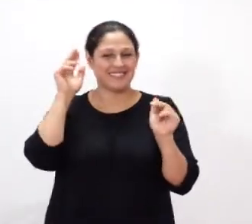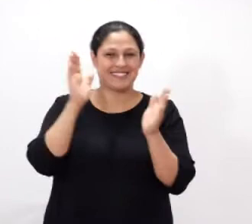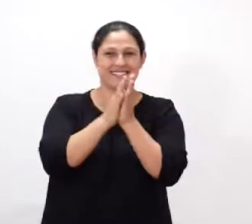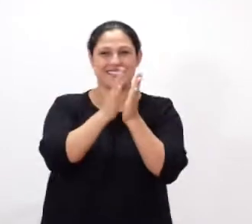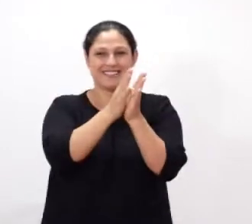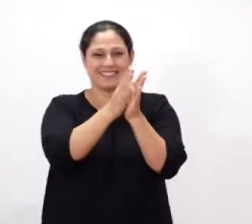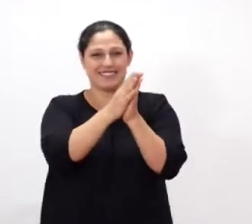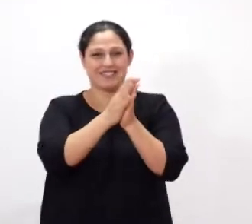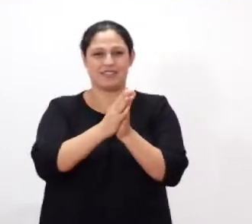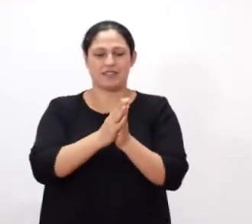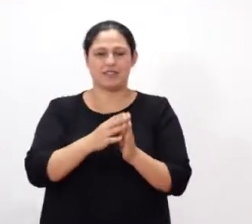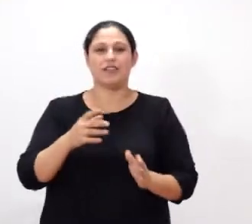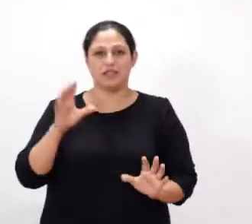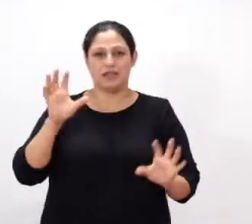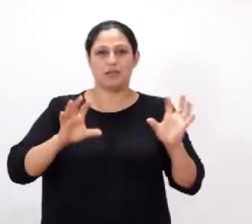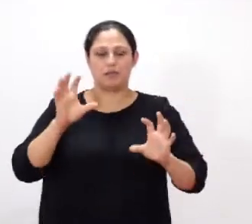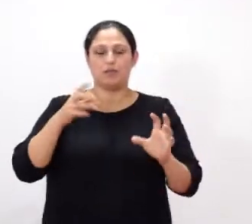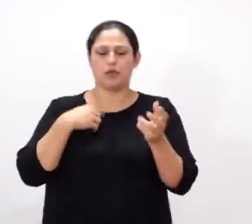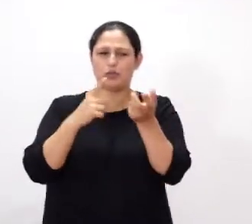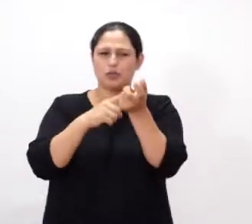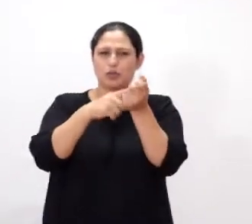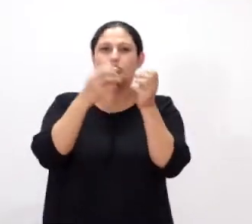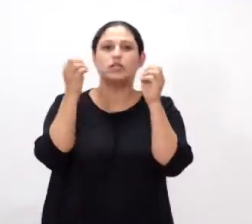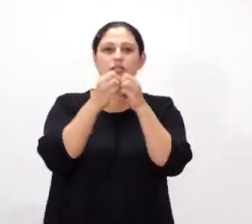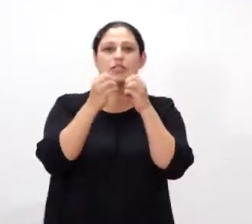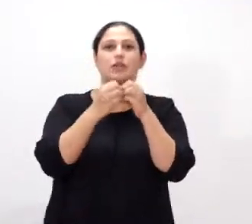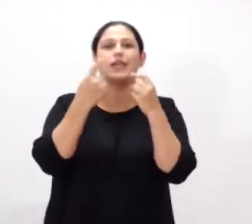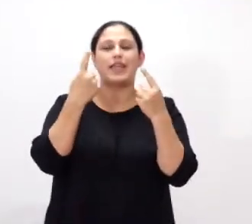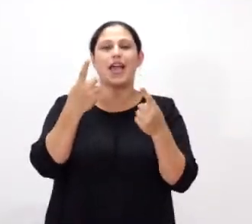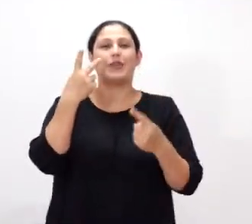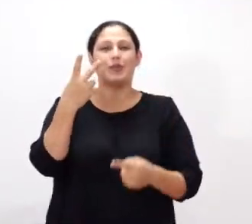آفرین زرگوشک ما تا 10 می شماریم